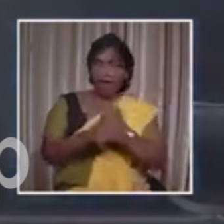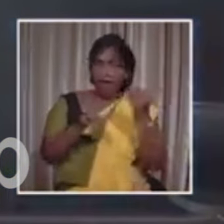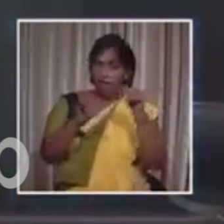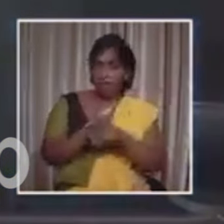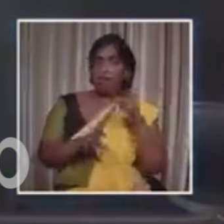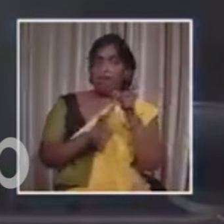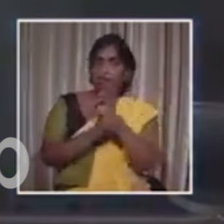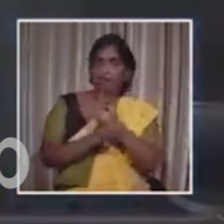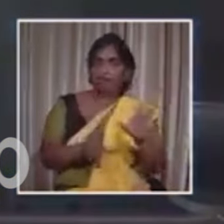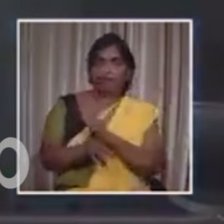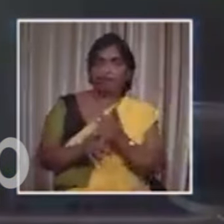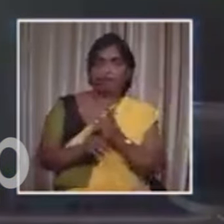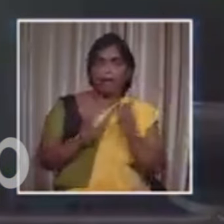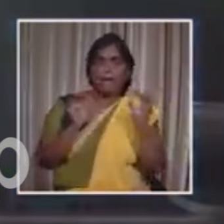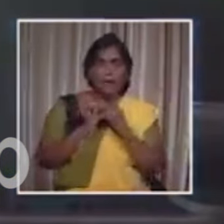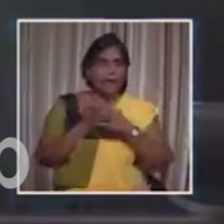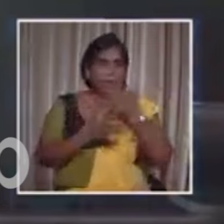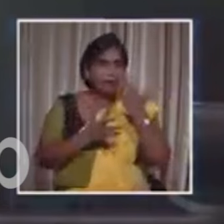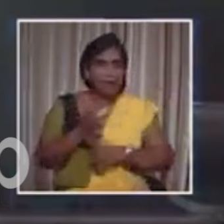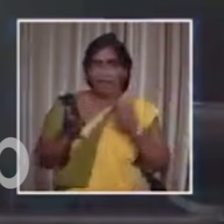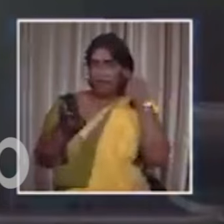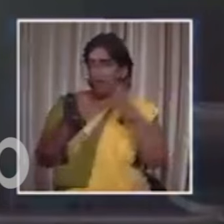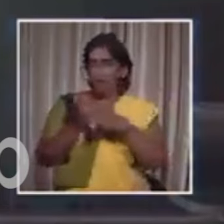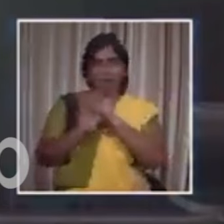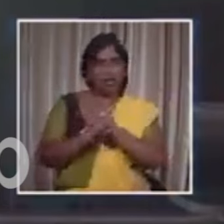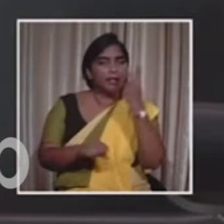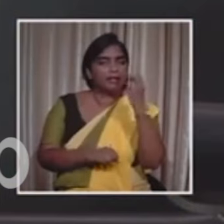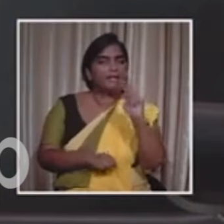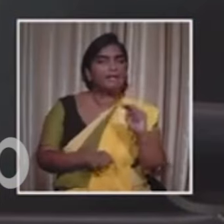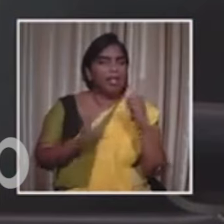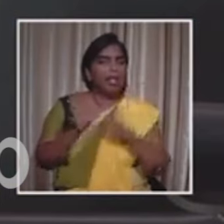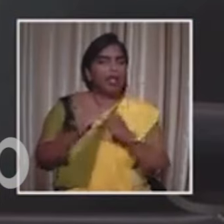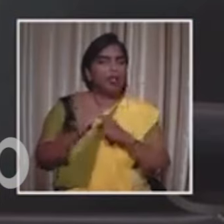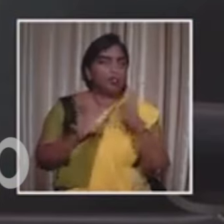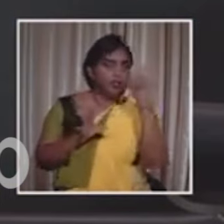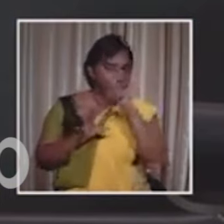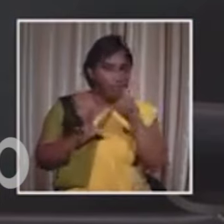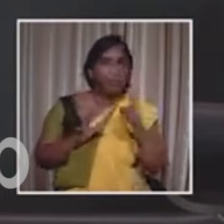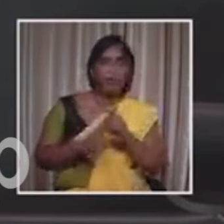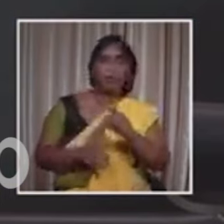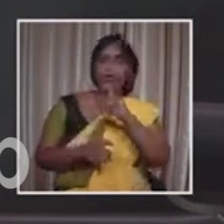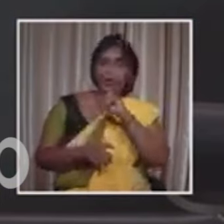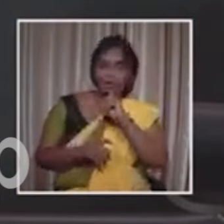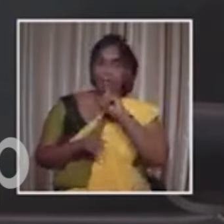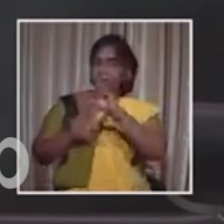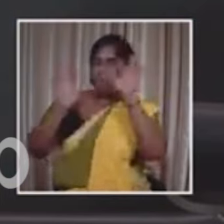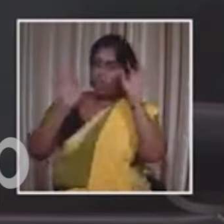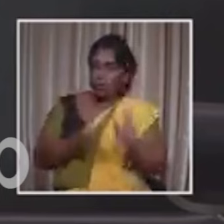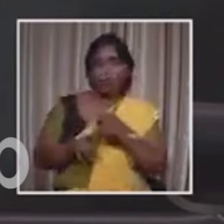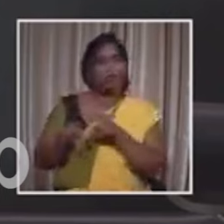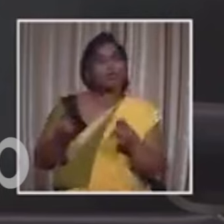රිපෝට් එකක්වත් වාර්තා කරේ නැහැ 2020 අගෝස්තු මාසේ වෙනකන් අධිකරණයට. එහෙම කරන්නේ නැතුව